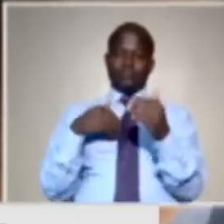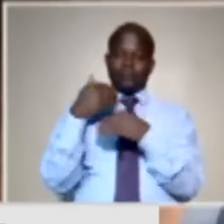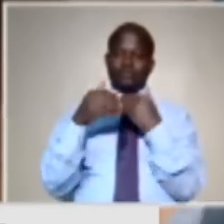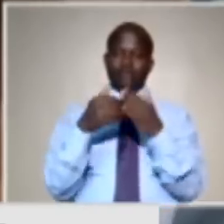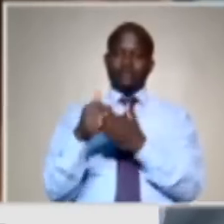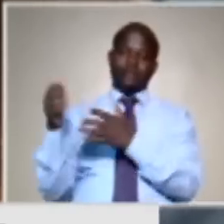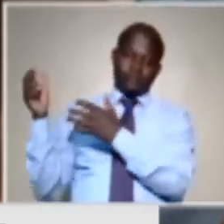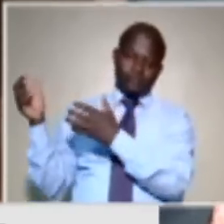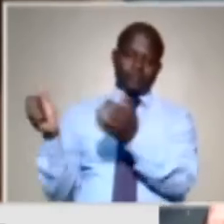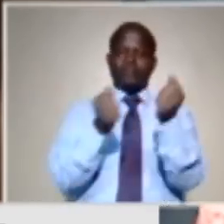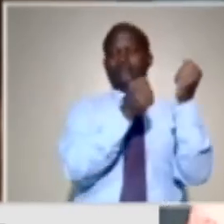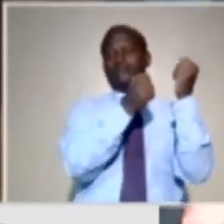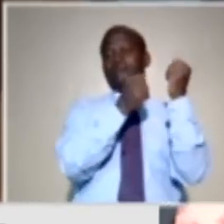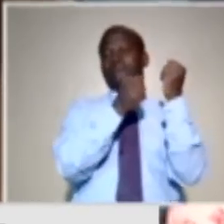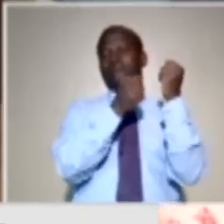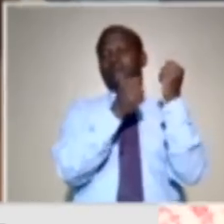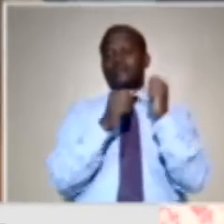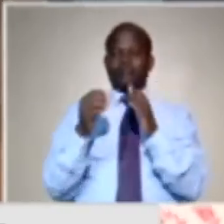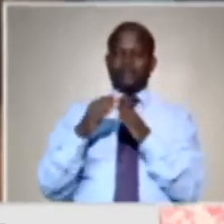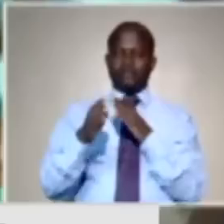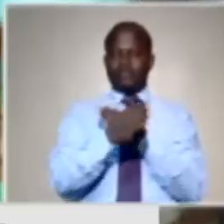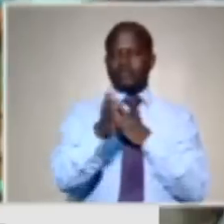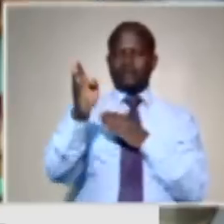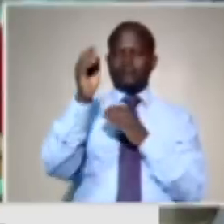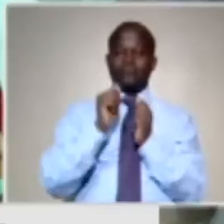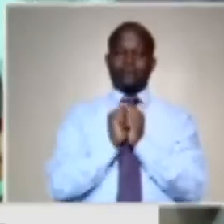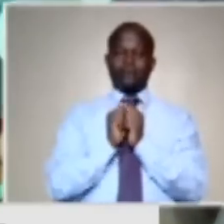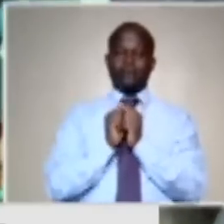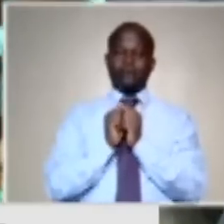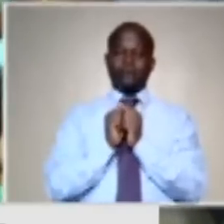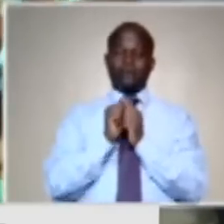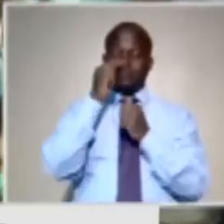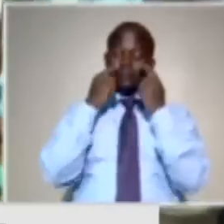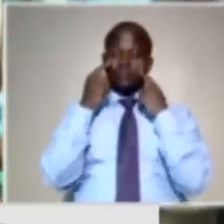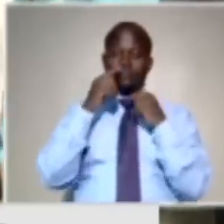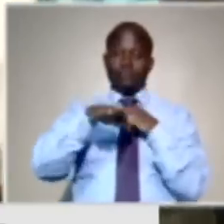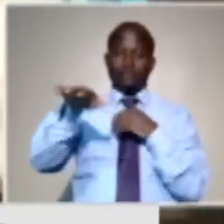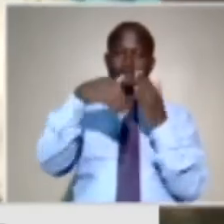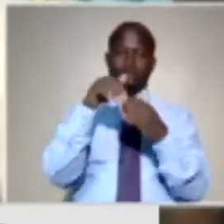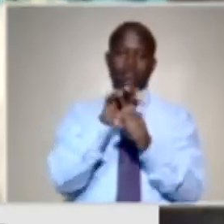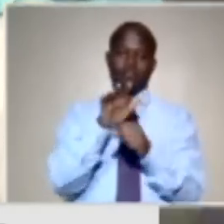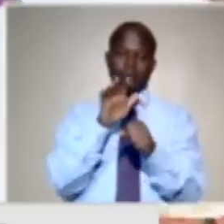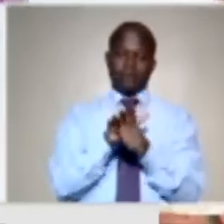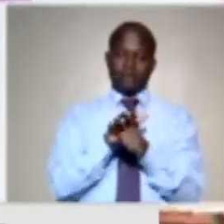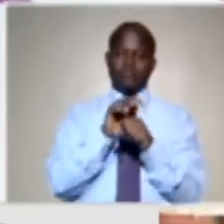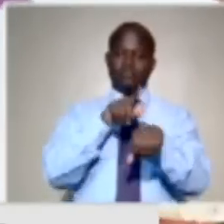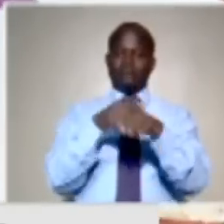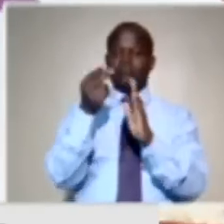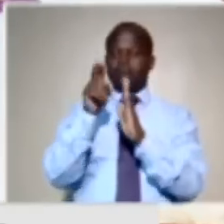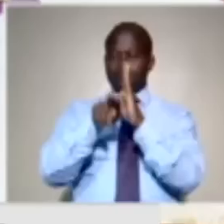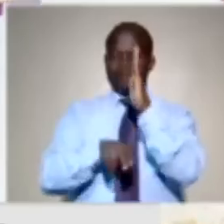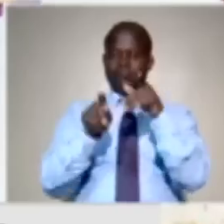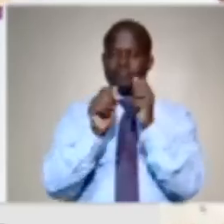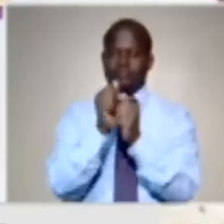rivamo riramusanganira abagiye gutyo amera n'imiborogo ku irimbi rya Rugerero byari byinshi ubwo hashyingurwaga abantu